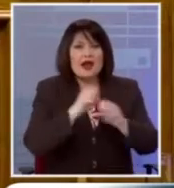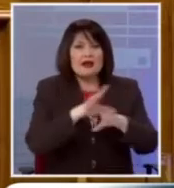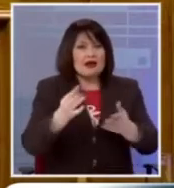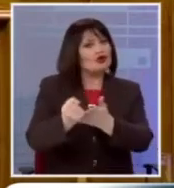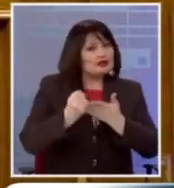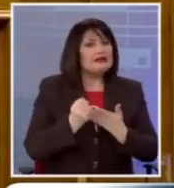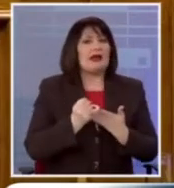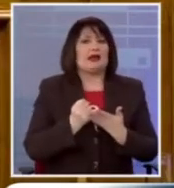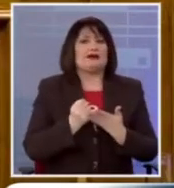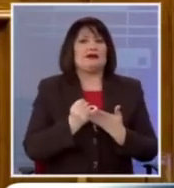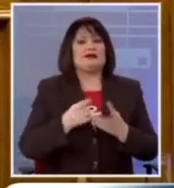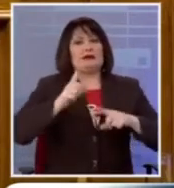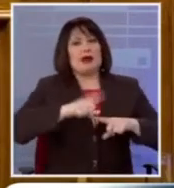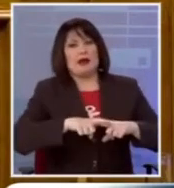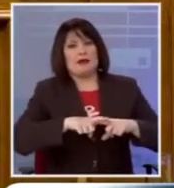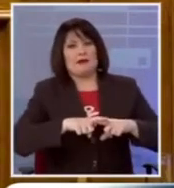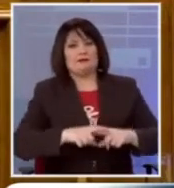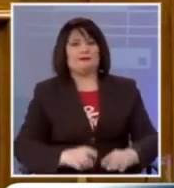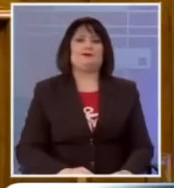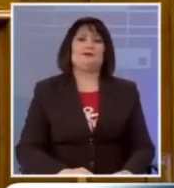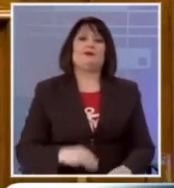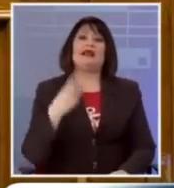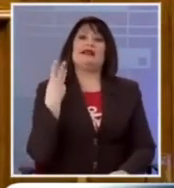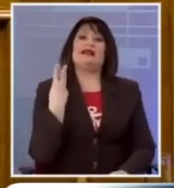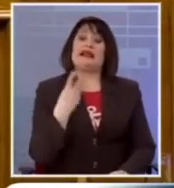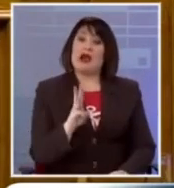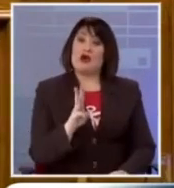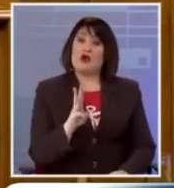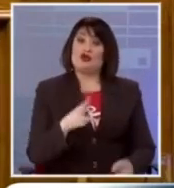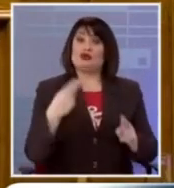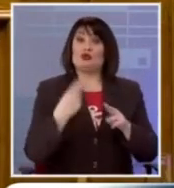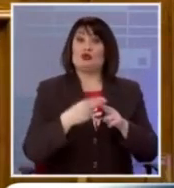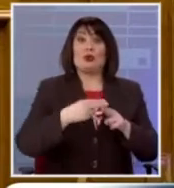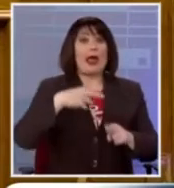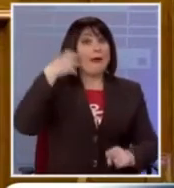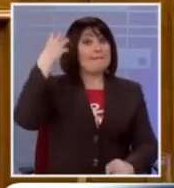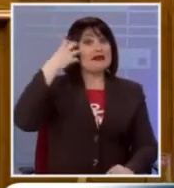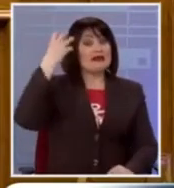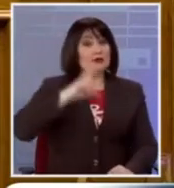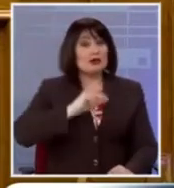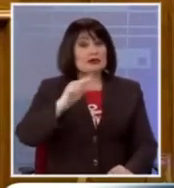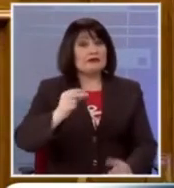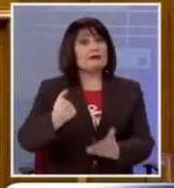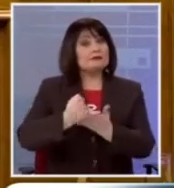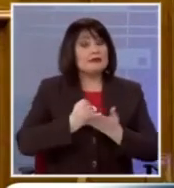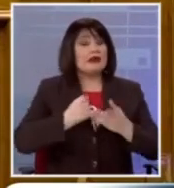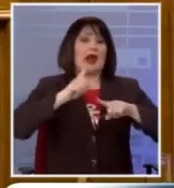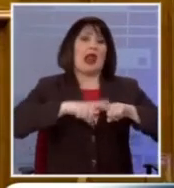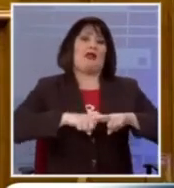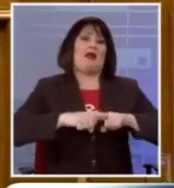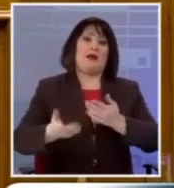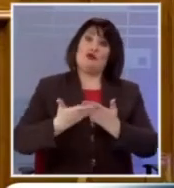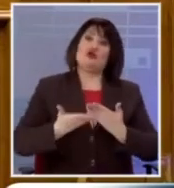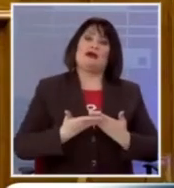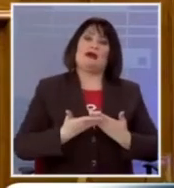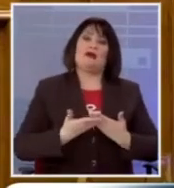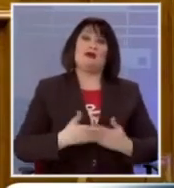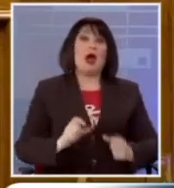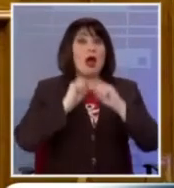στήριξης στη χώρα μας. 300 από τους κορυφαίους διανοούμενους έκαναν το ίδιο. Αυτές τις ημέρες ζούμε